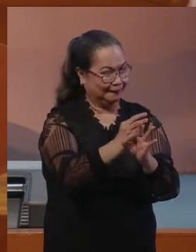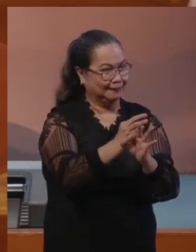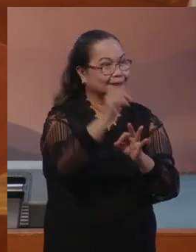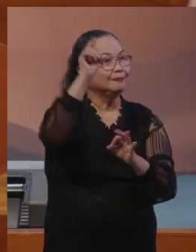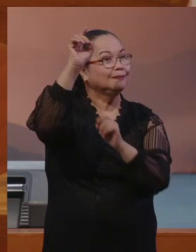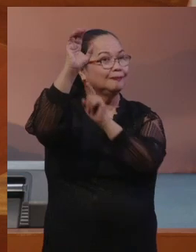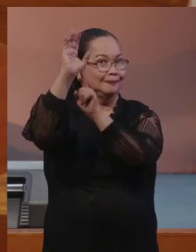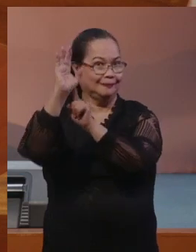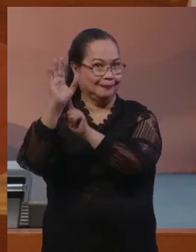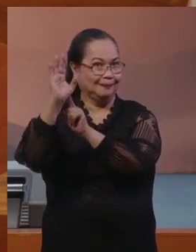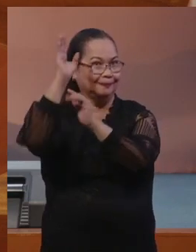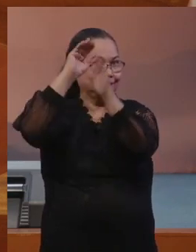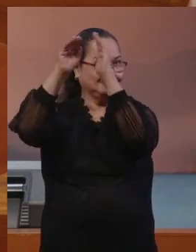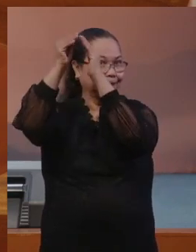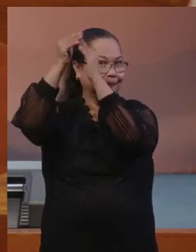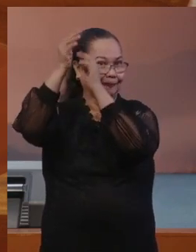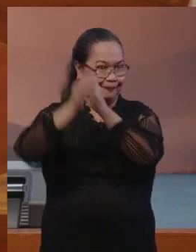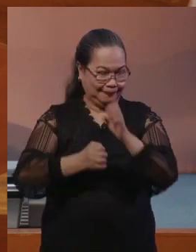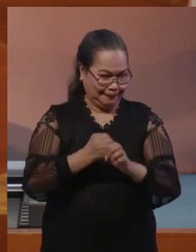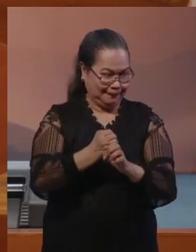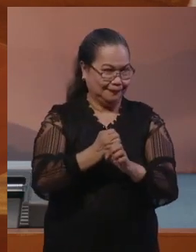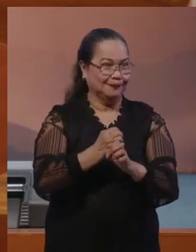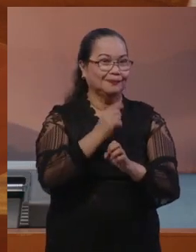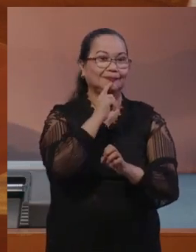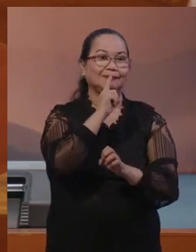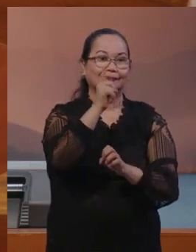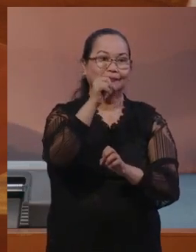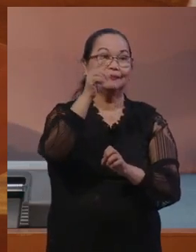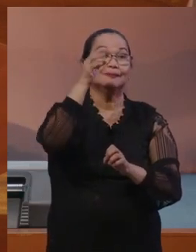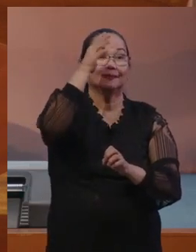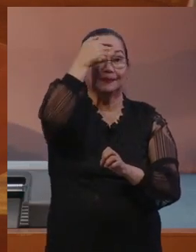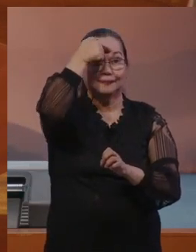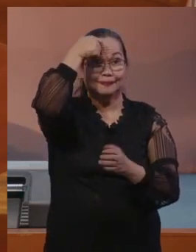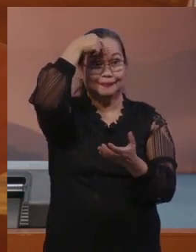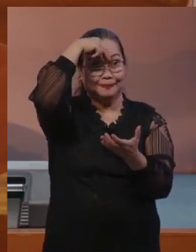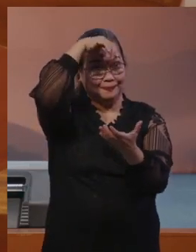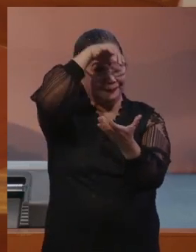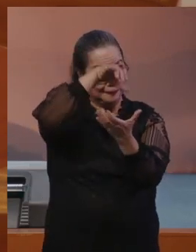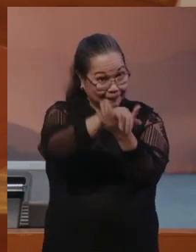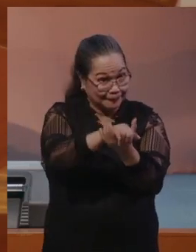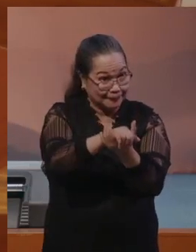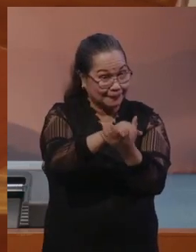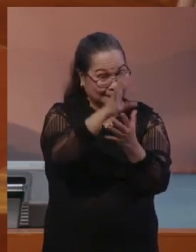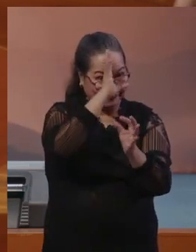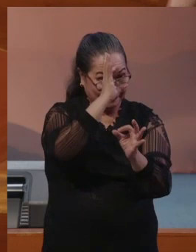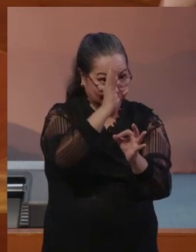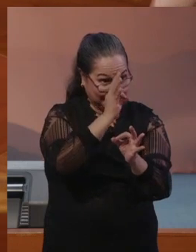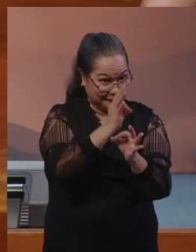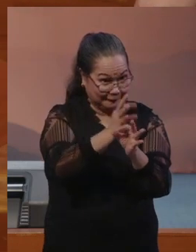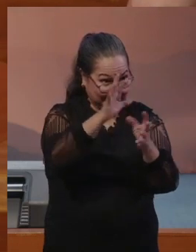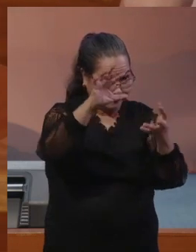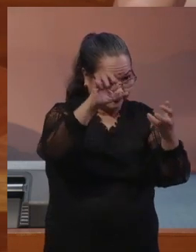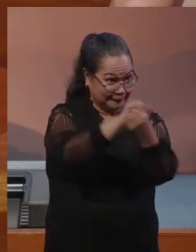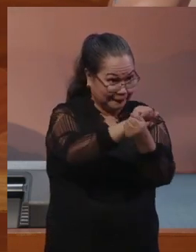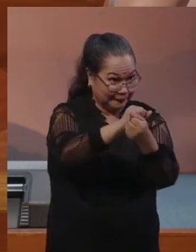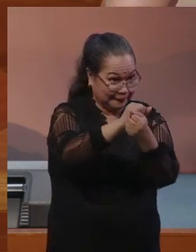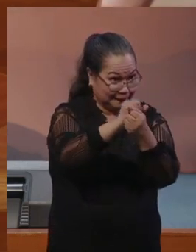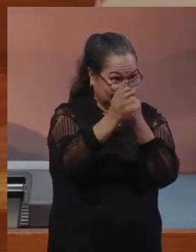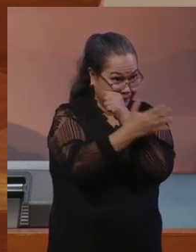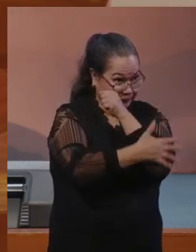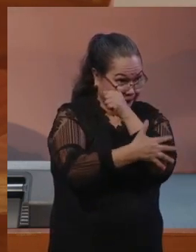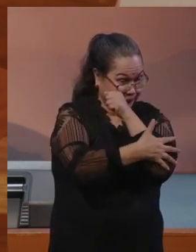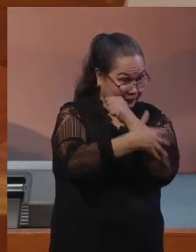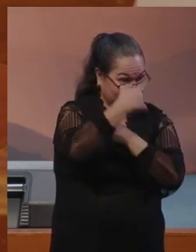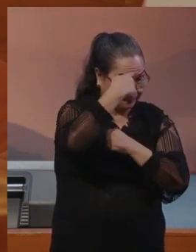in God of heaven above and earth beneath. Dahil sa kanyang faith na mapapahamak na ang kanyang bansa dahil sa